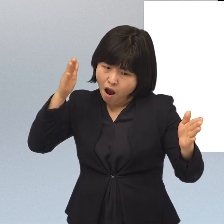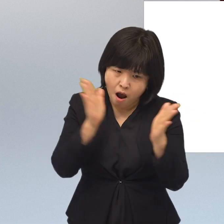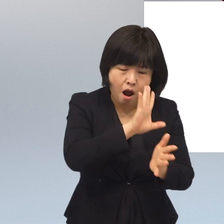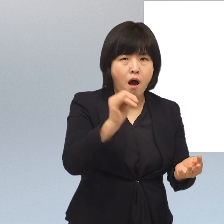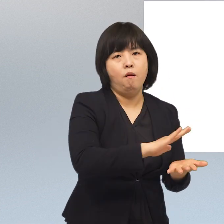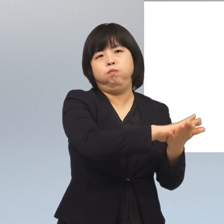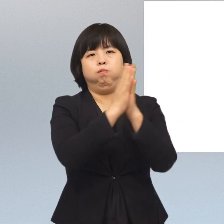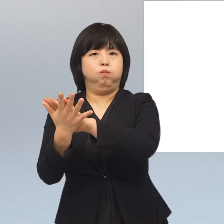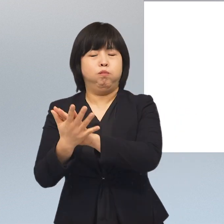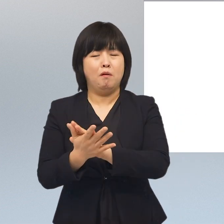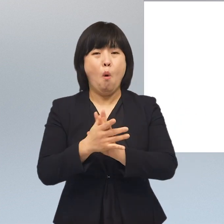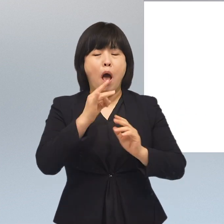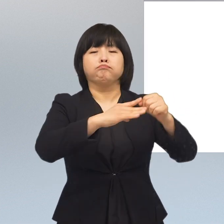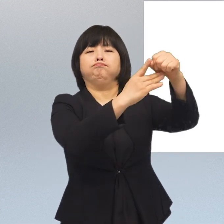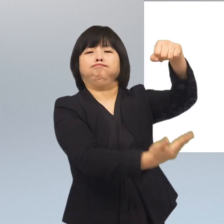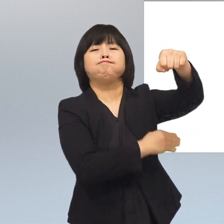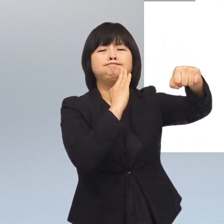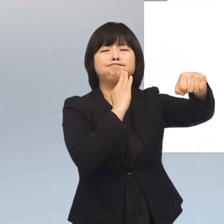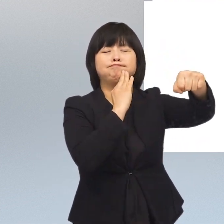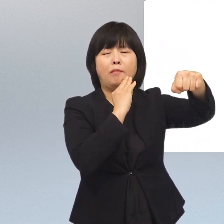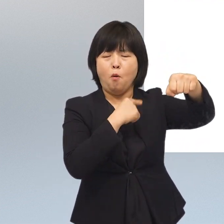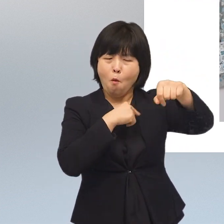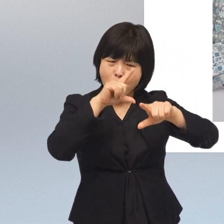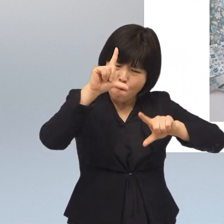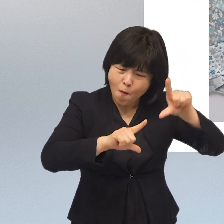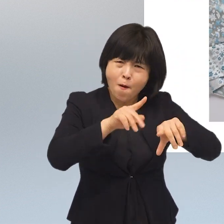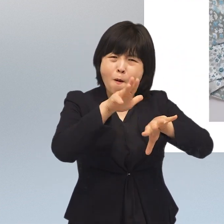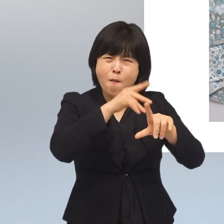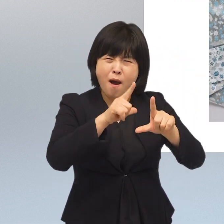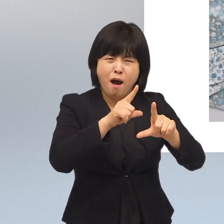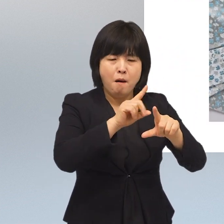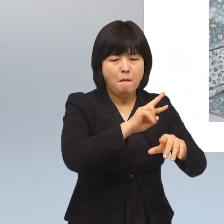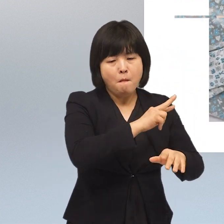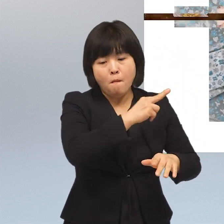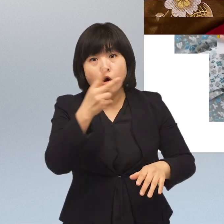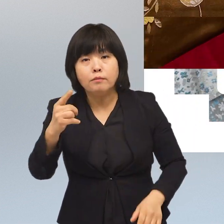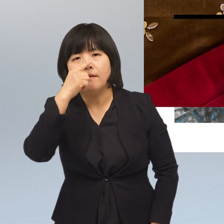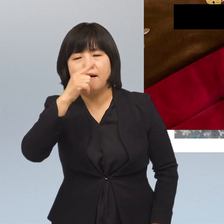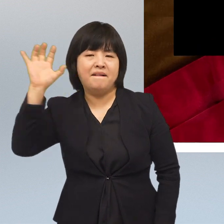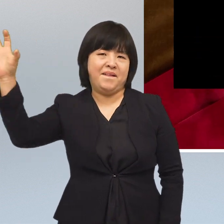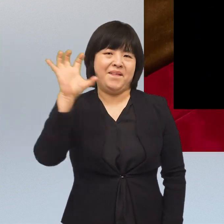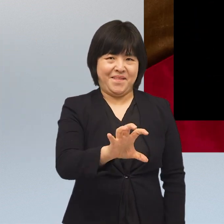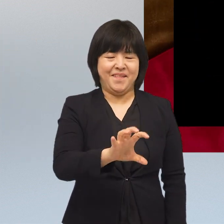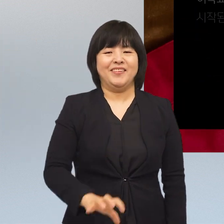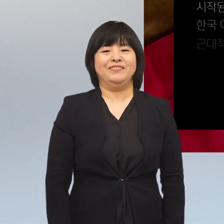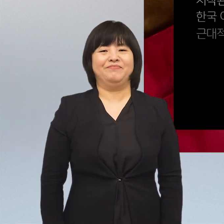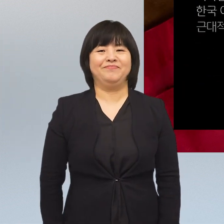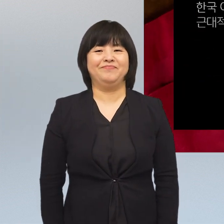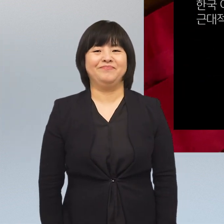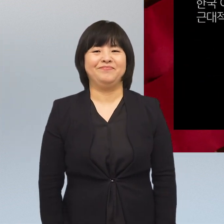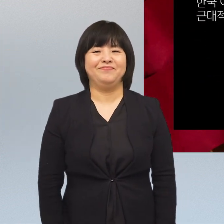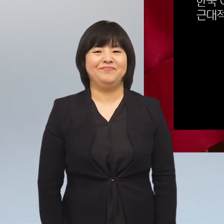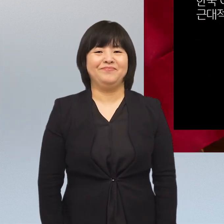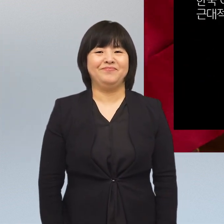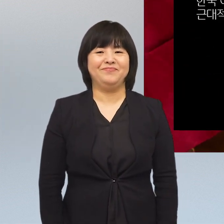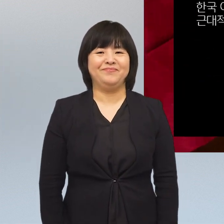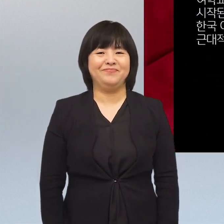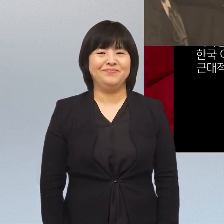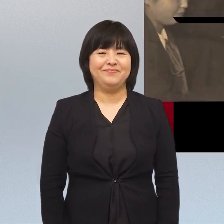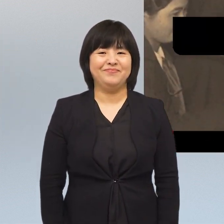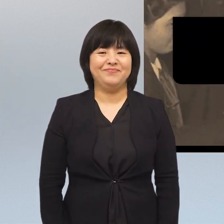가져왔다. 한복의 모양은 물론 옷감과 여성 복식이 점점 서구화되어 갔다.